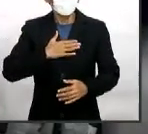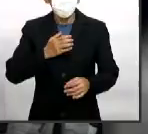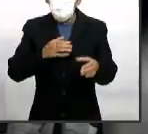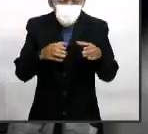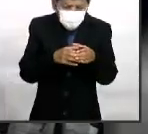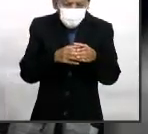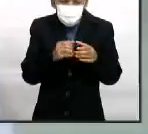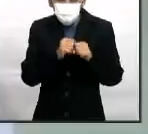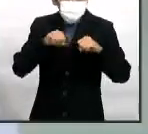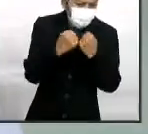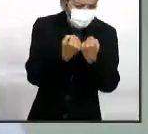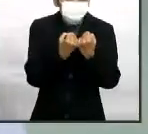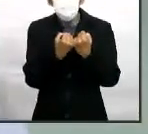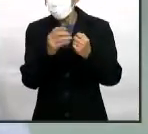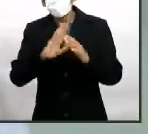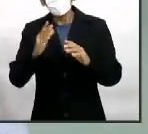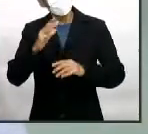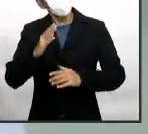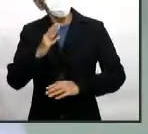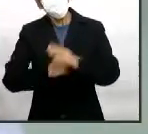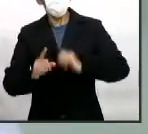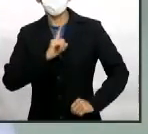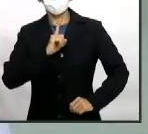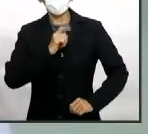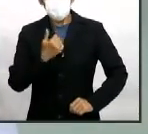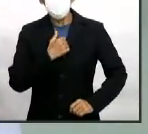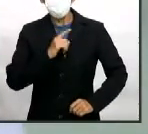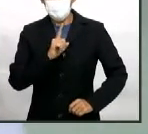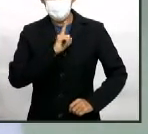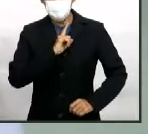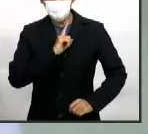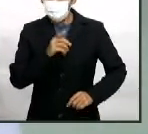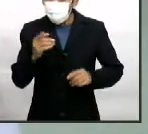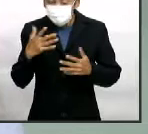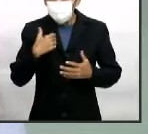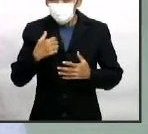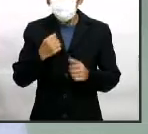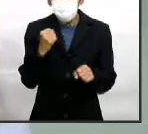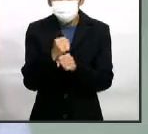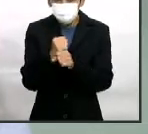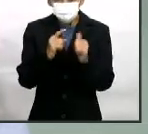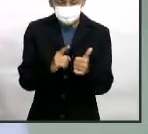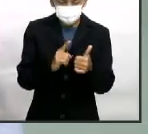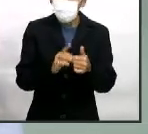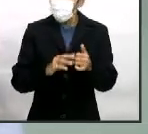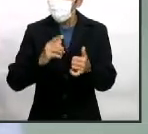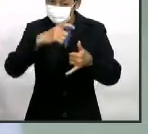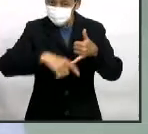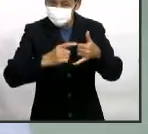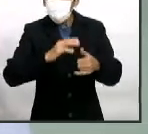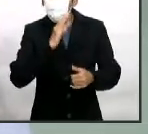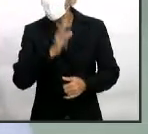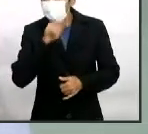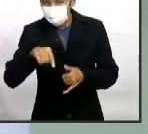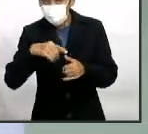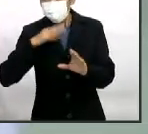ะต้องมีสโมสรหรือว่าผมอาจจะเป็นคนพิการคนเดียวที่ไม่มีผมก็โอเคคนที่ไม่มีทีมผมก็เอามาตะเป็นเศษไปก่อนถือว่าวัน